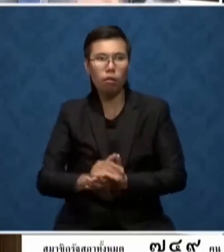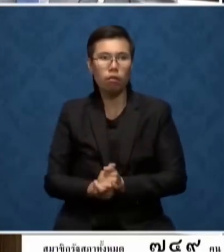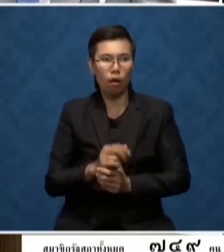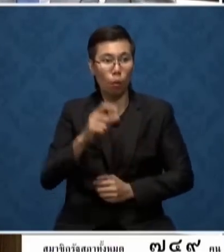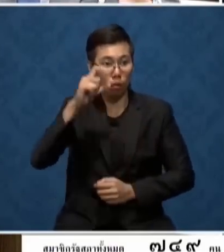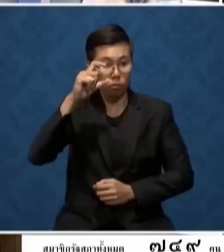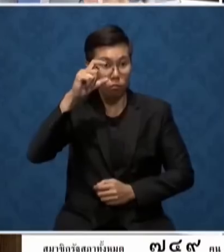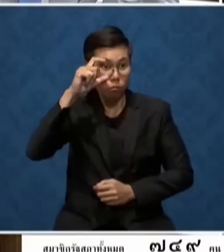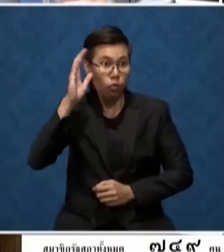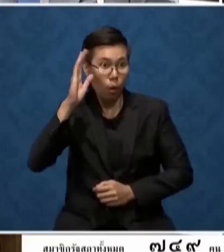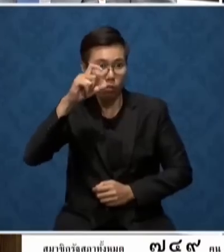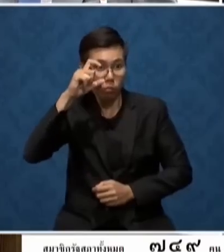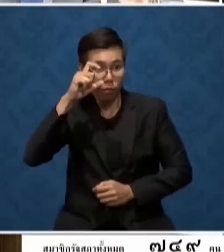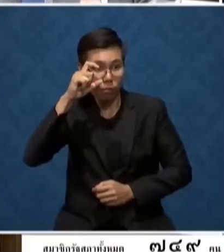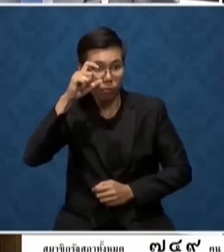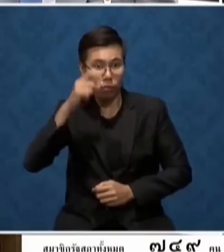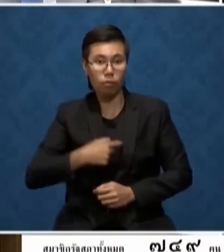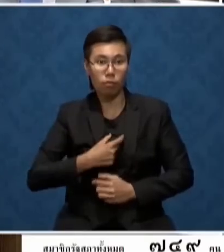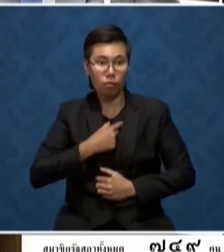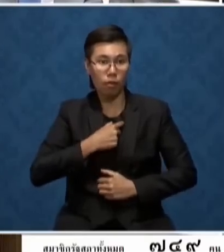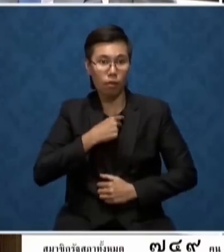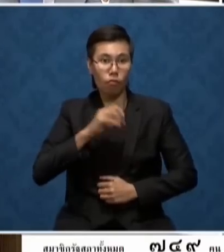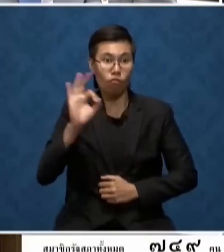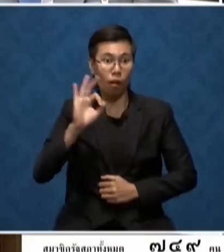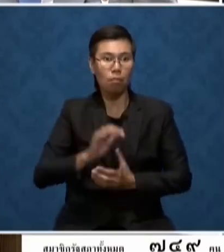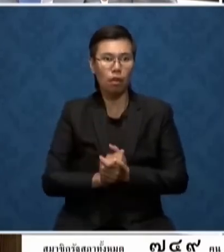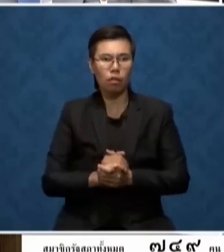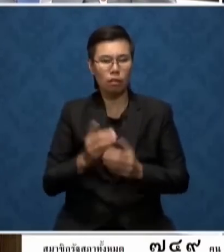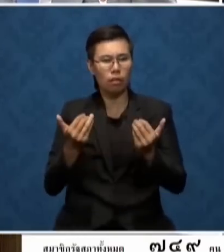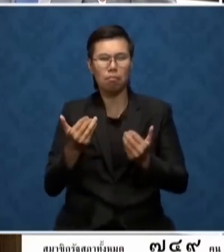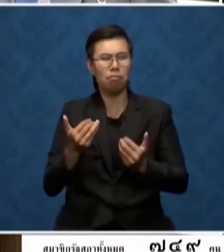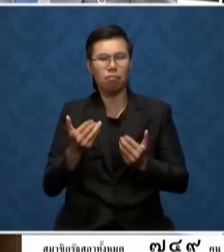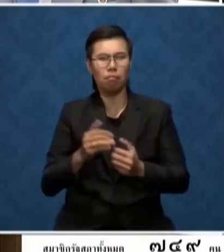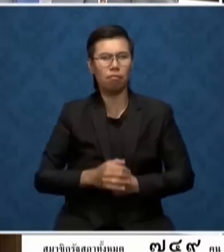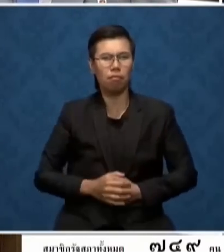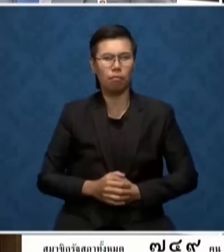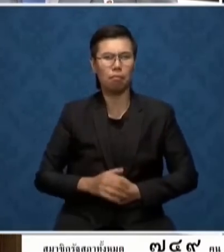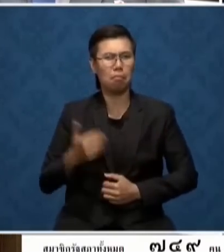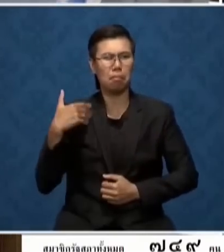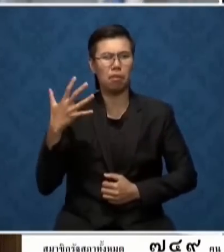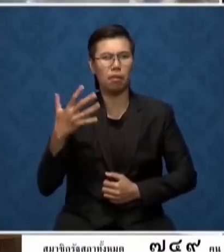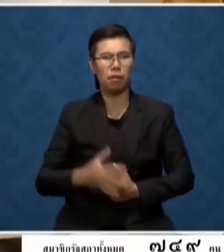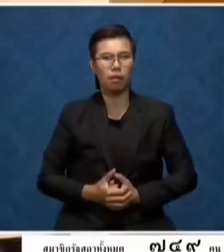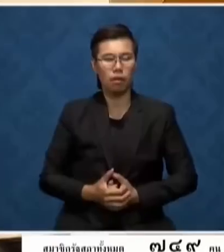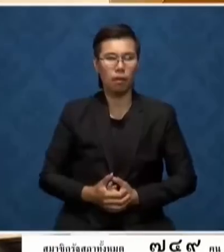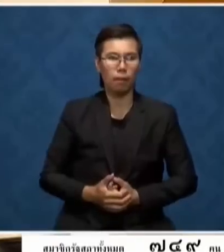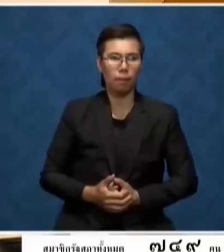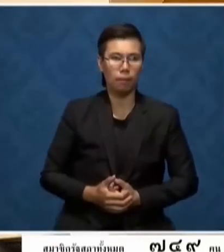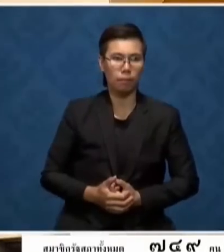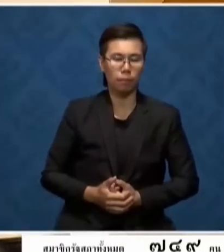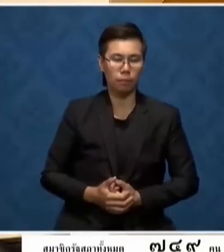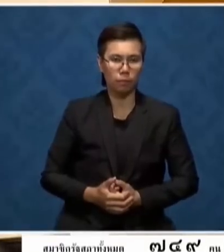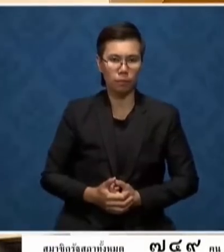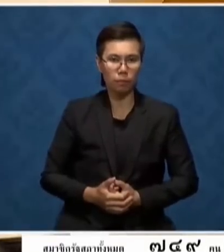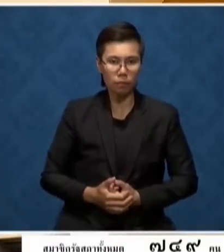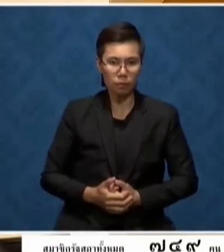ว่ามีญัตติในรัฐธรรมนูญญัตติทั่วไปญัตติในข้อบังคับเนี่ยมันไม่มีอยู่จริงครับท่านประธานครับขอบพระคุณท่านประธานครับเดี๋ยวฟัง